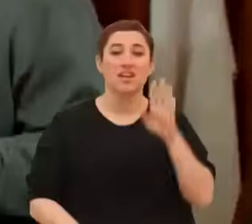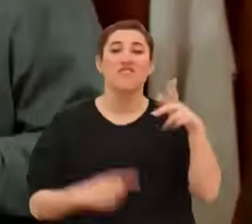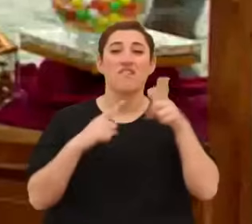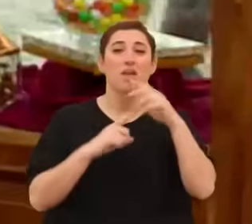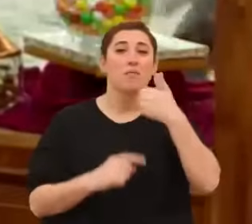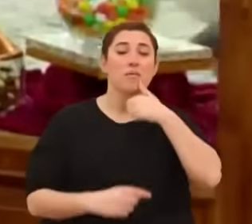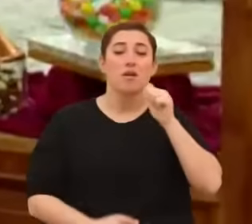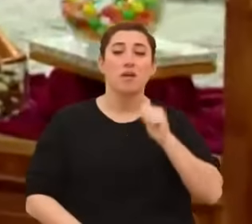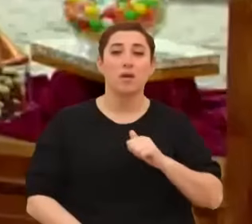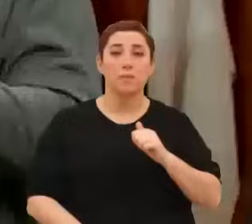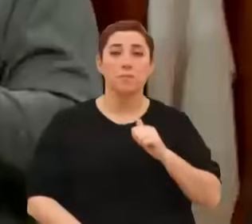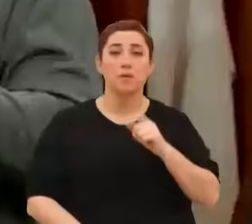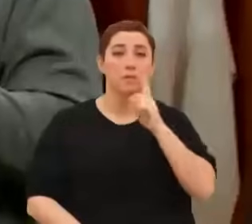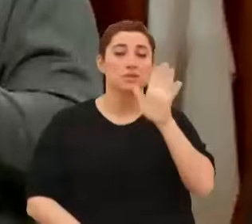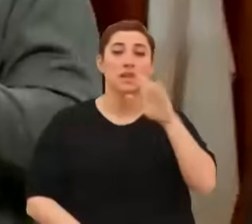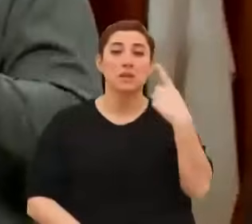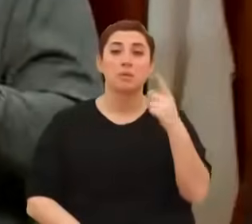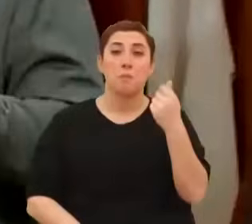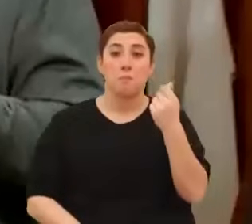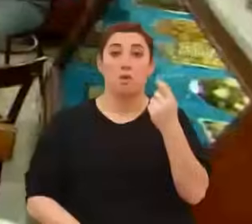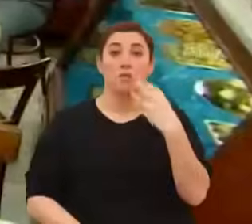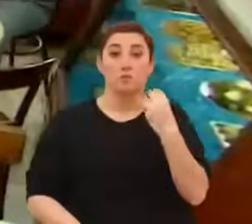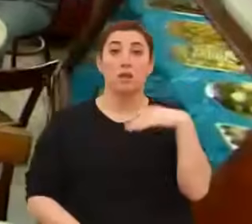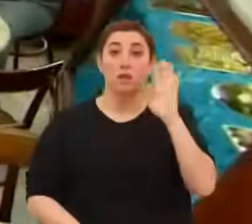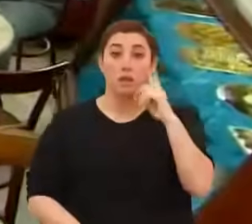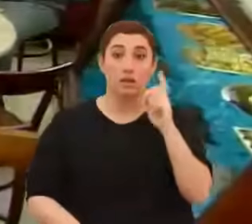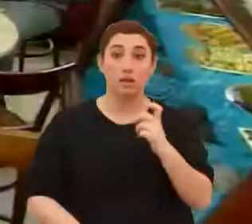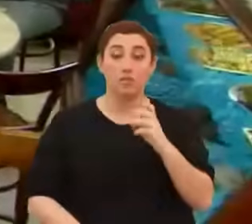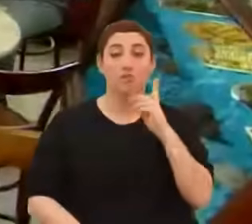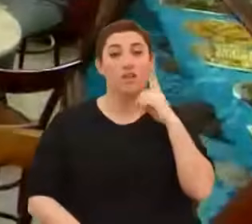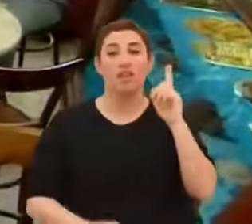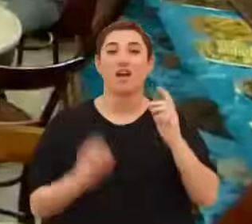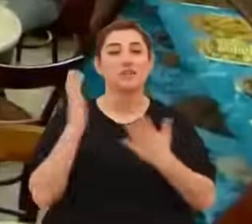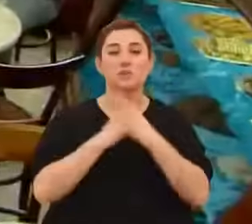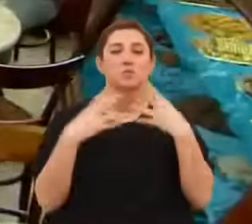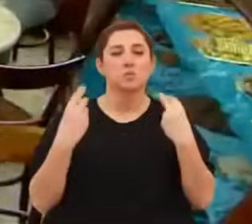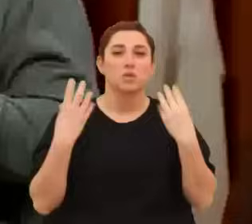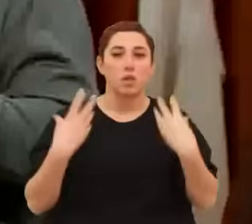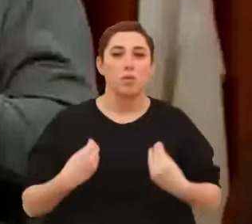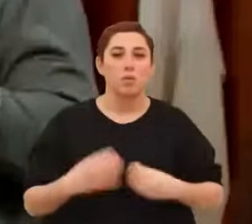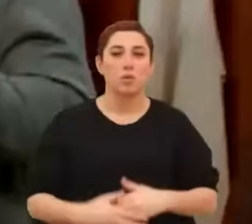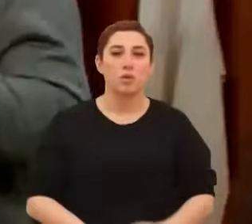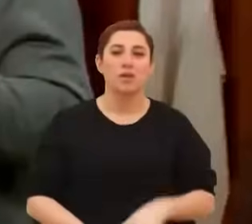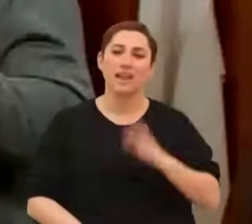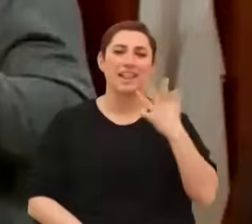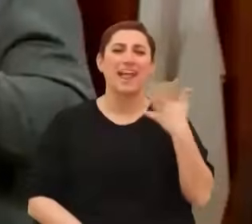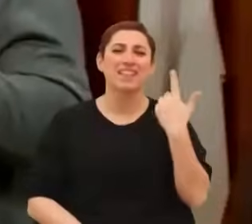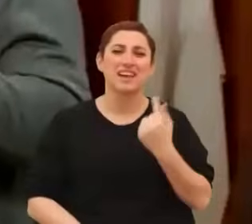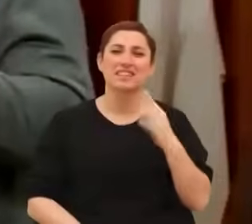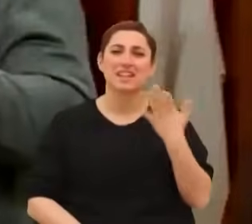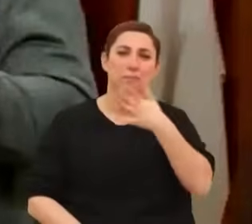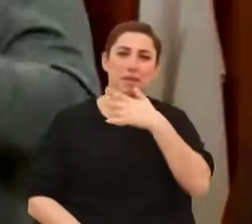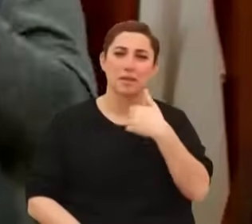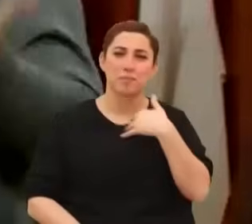Fehim abi, 150 bin lira para. Icağı güzel değil mi? Vallahi kazansam ne kadar güzel olur ha. Yani en azından ne